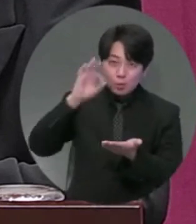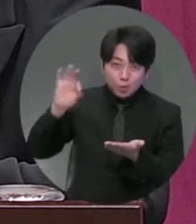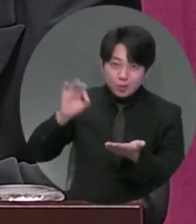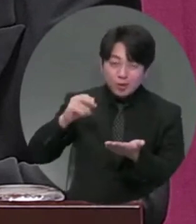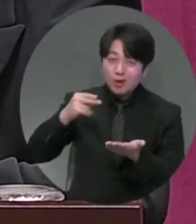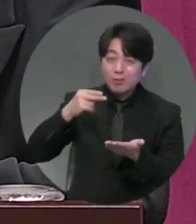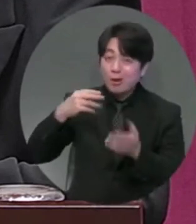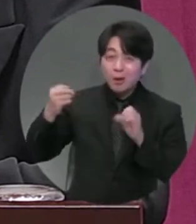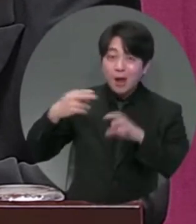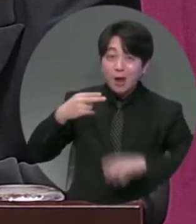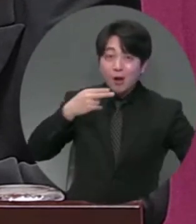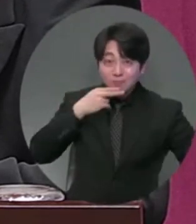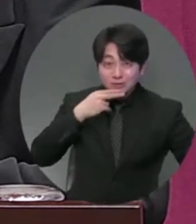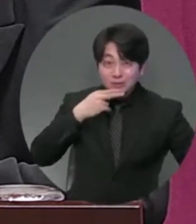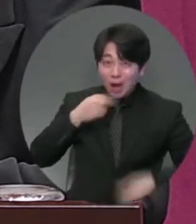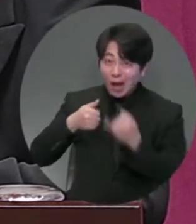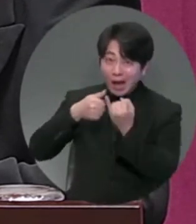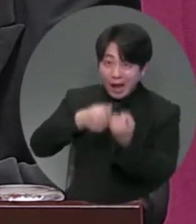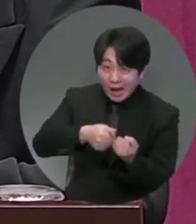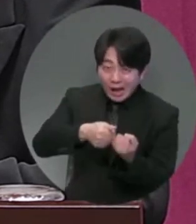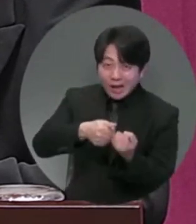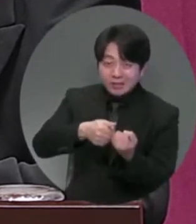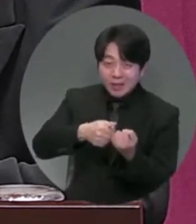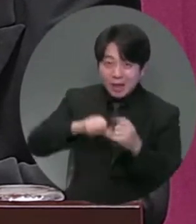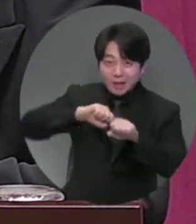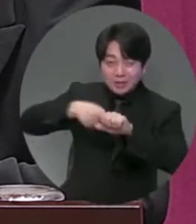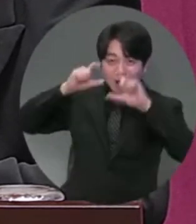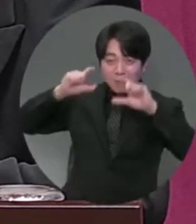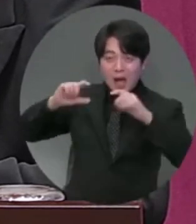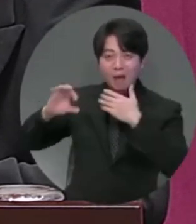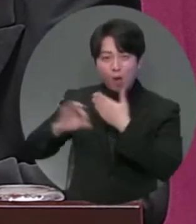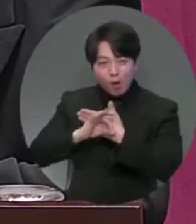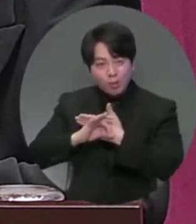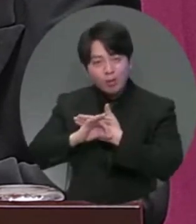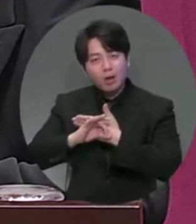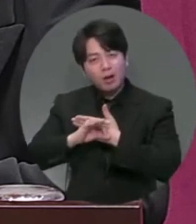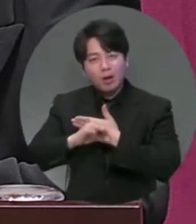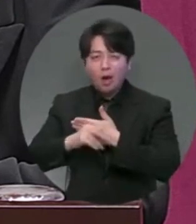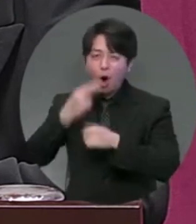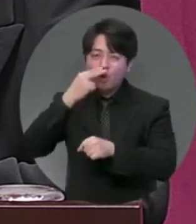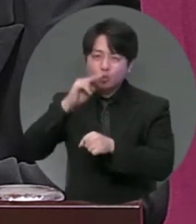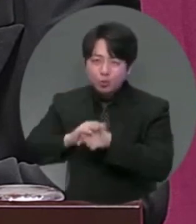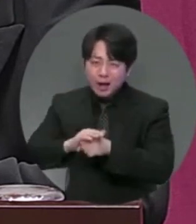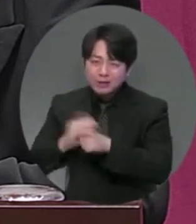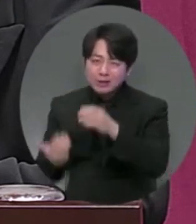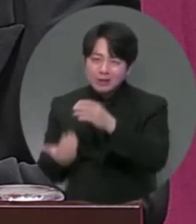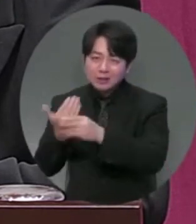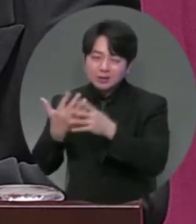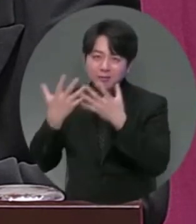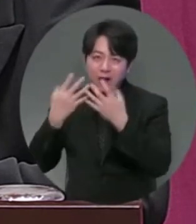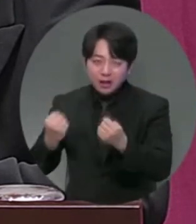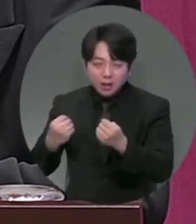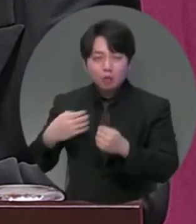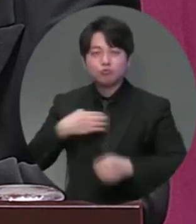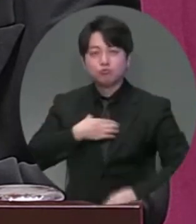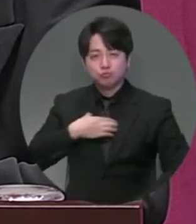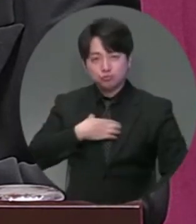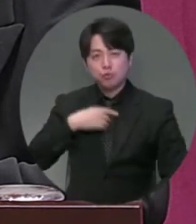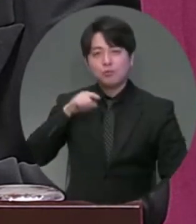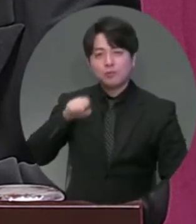말씀드린 그런 식의 위험성 때문에 억울한 사람이 처벌받기 쉬워지는 거 그런 부분에 대한 우려를 우려가